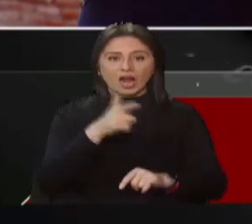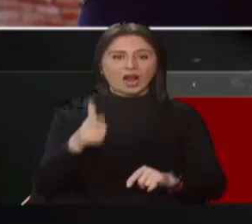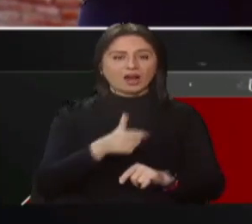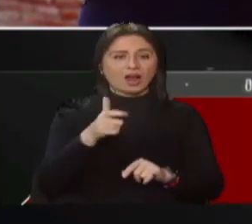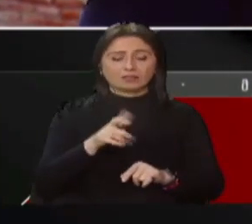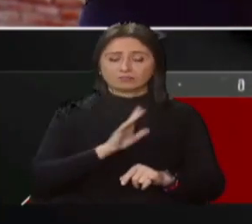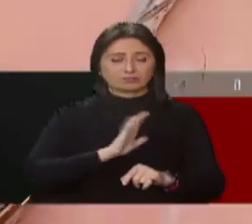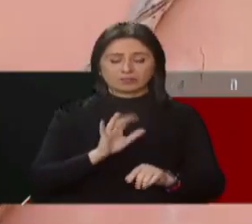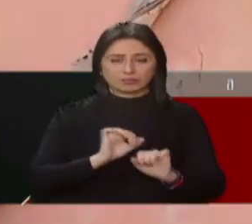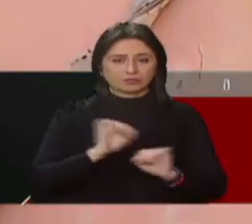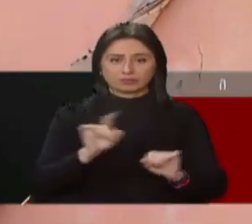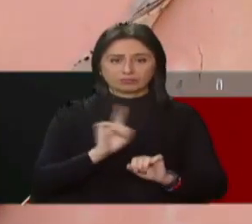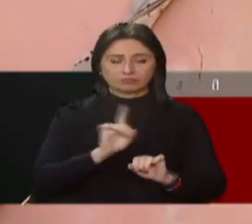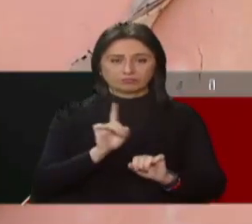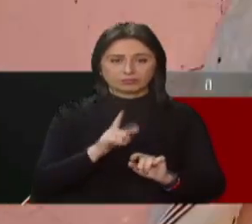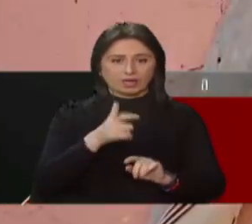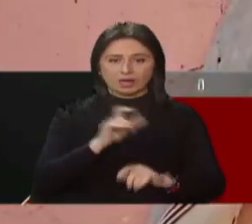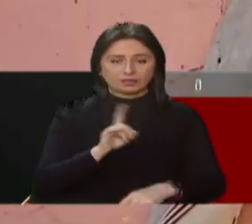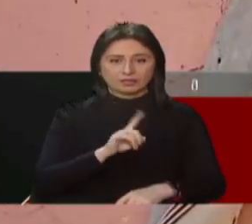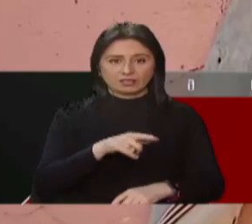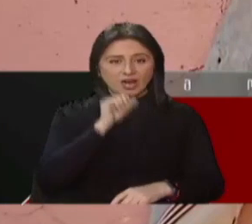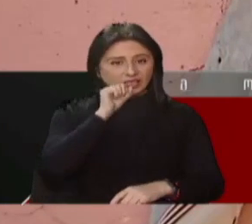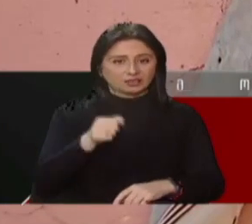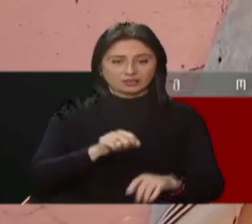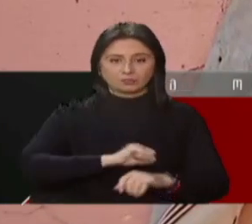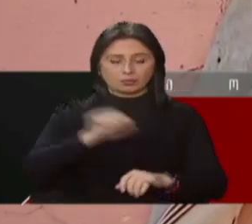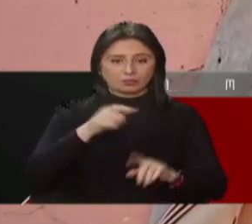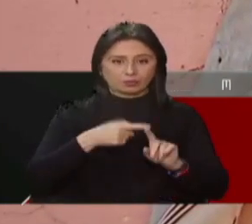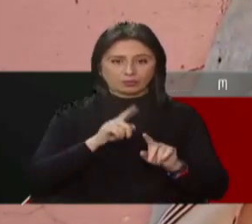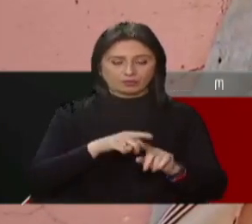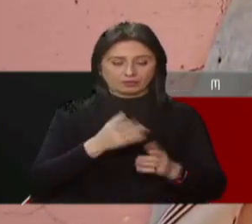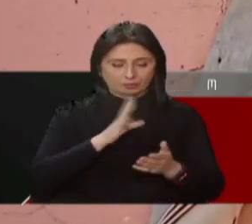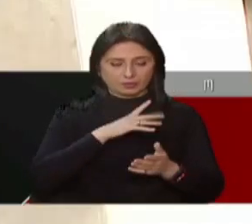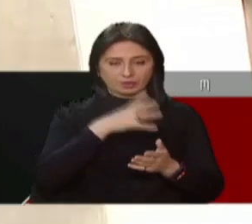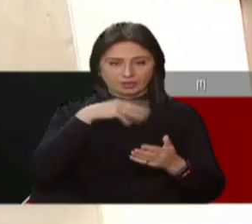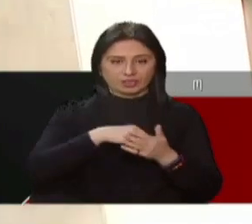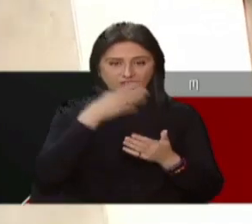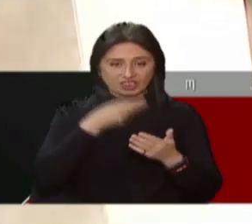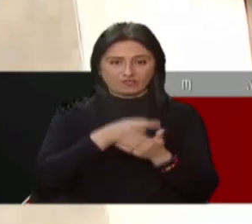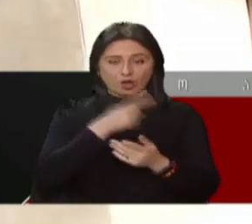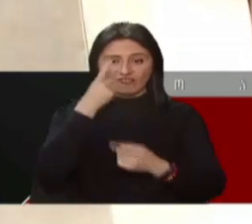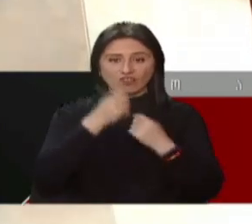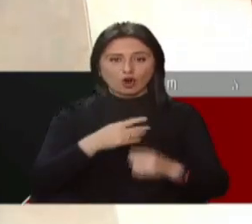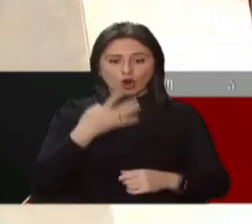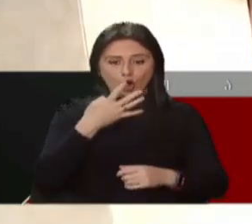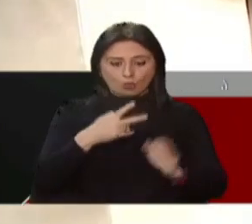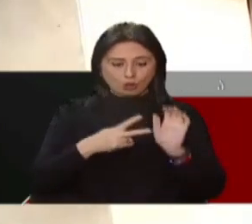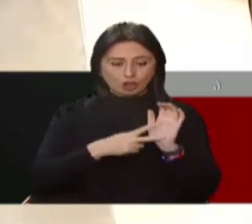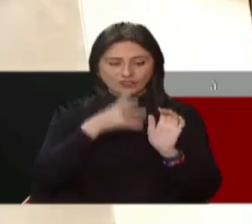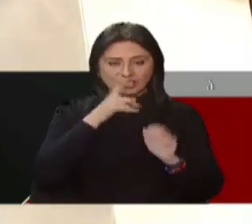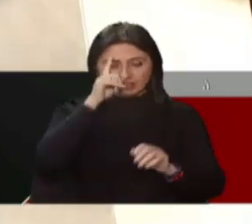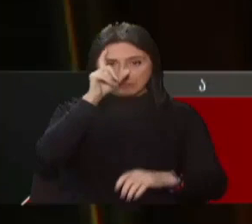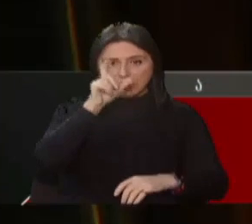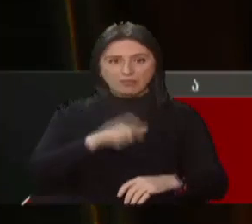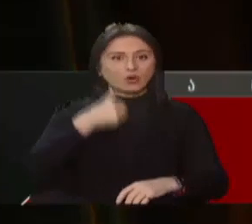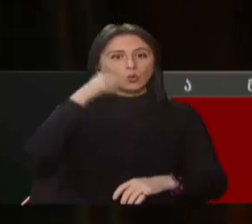აირის აფეთქებას არ ქონია საქმე და აქ აფეთქდა ხელყუმბარა. ჩვენი ინფორმაციით 47 წლის